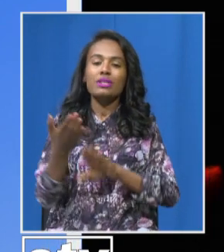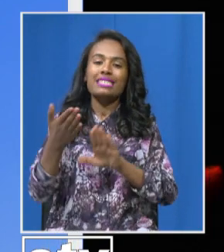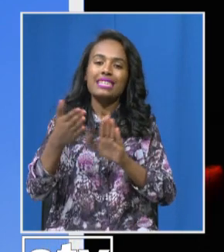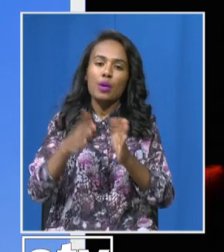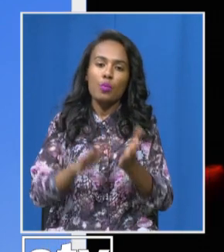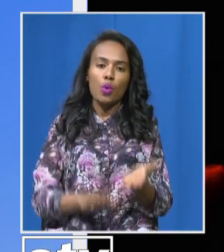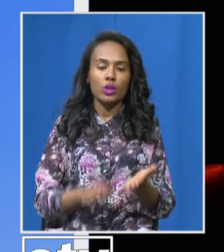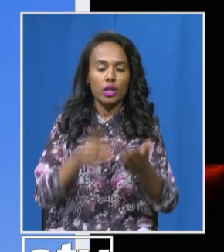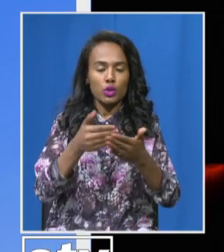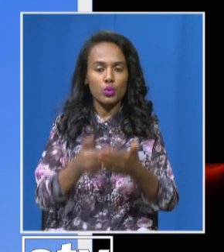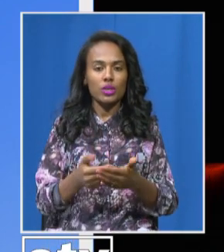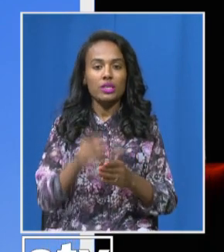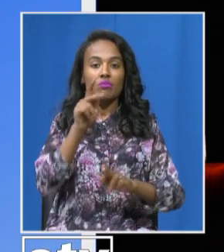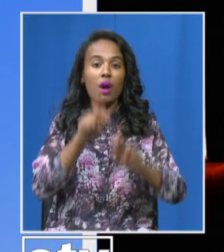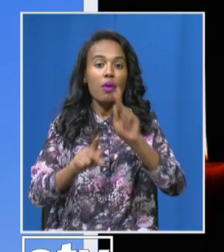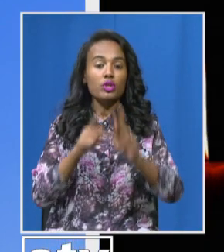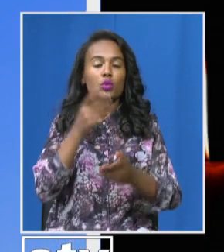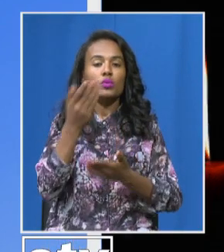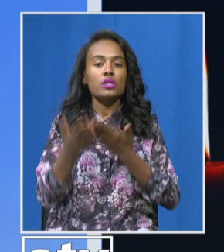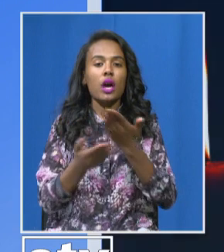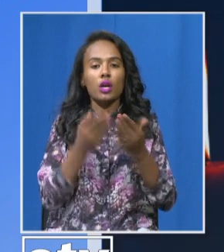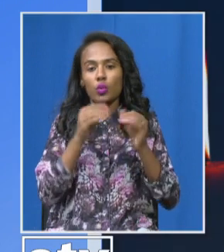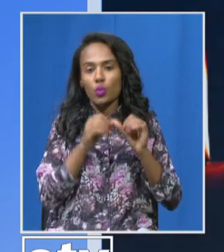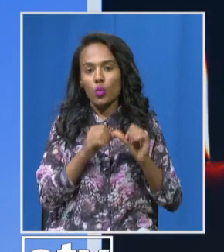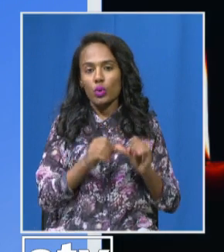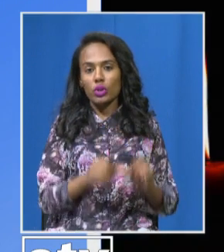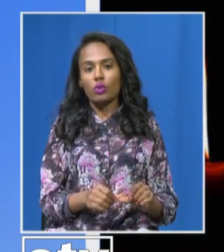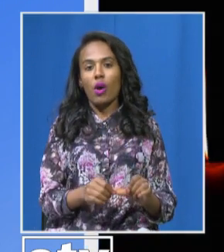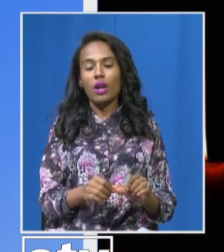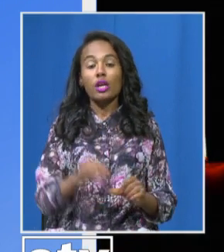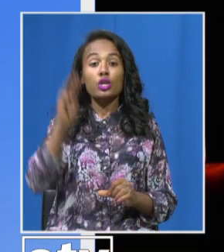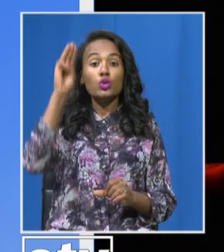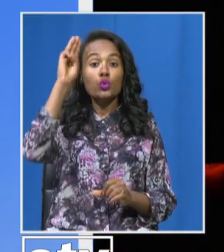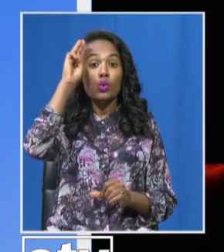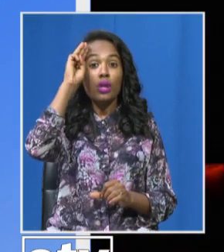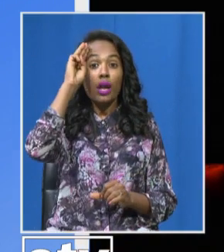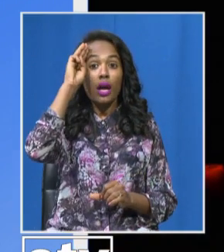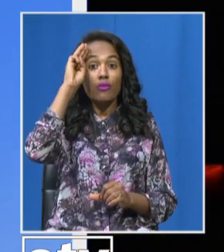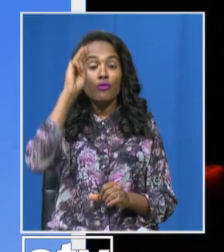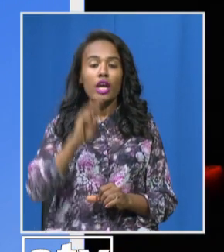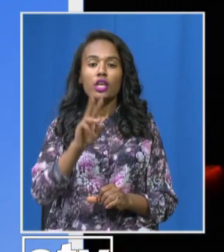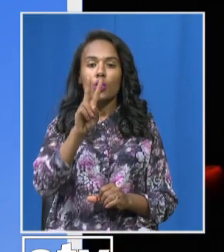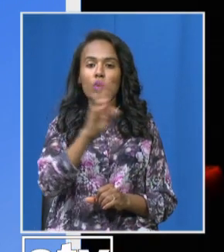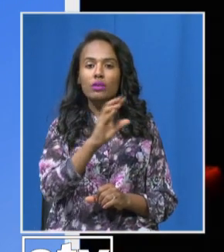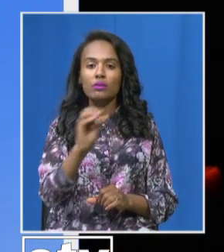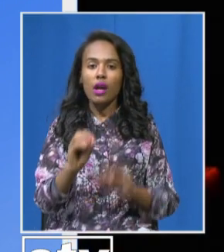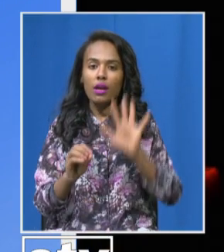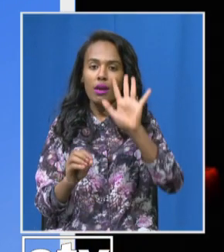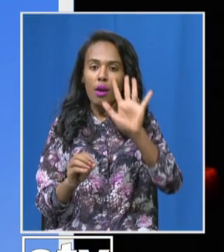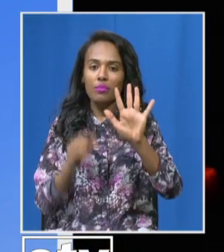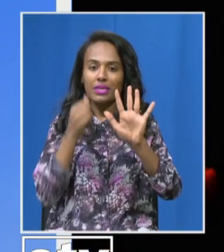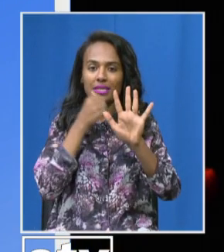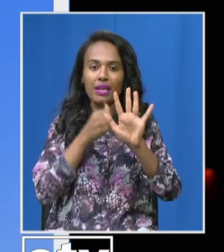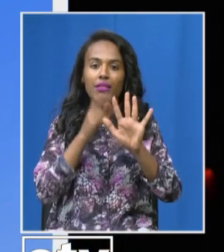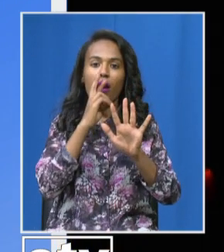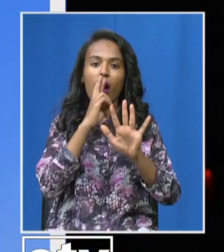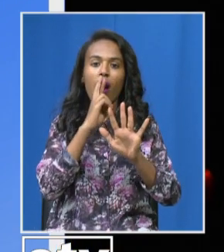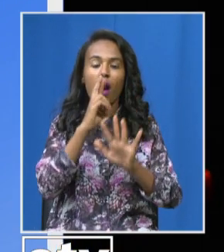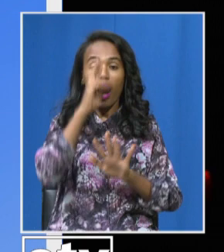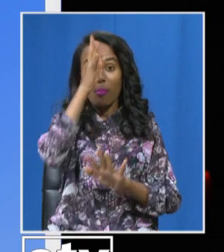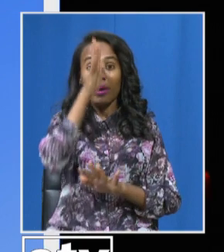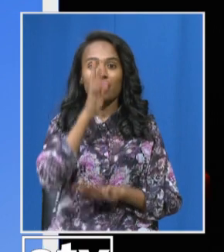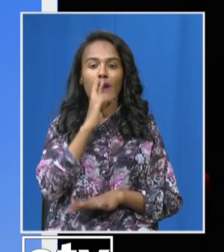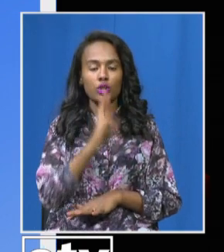ህልፈታቸው ድረስ ማህበረሰቡን ሲያገለግሉ ኖረዋል። ሱልጣን ሐምፍሪ የሁለትና የአምስት ሴት አባት ናቸው።